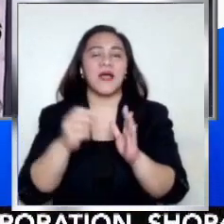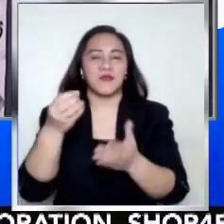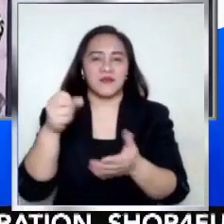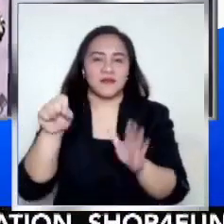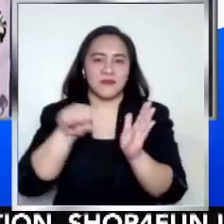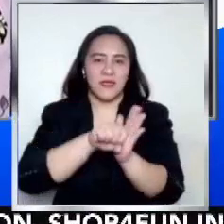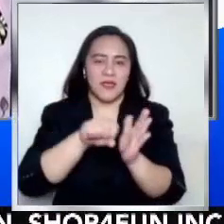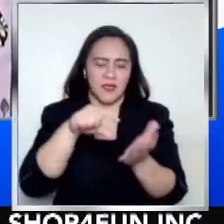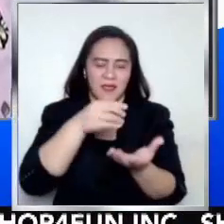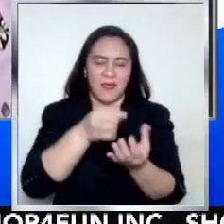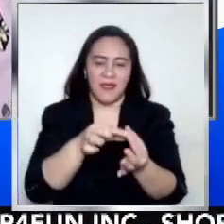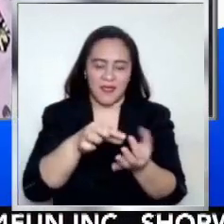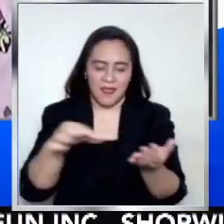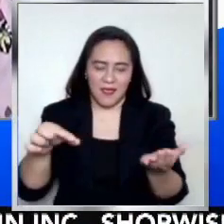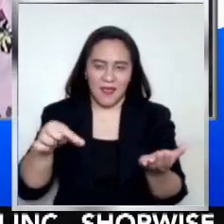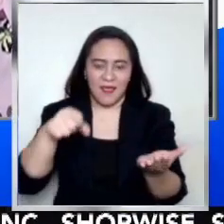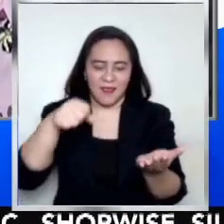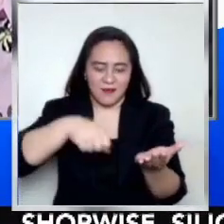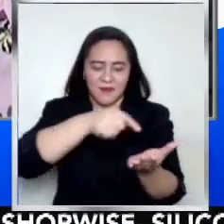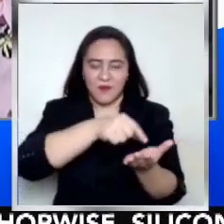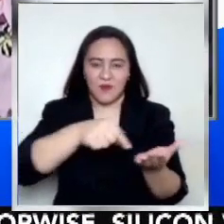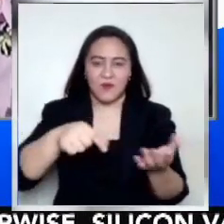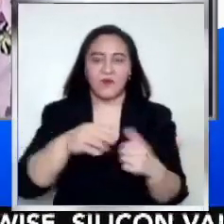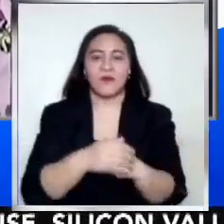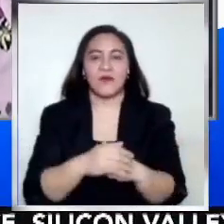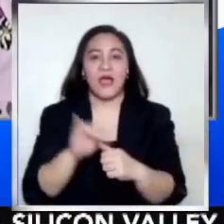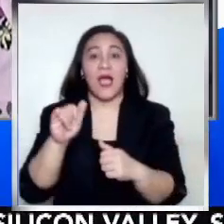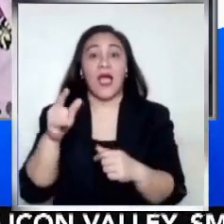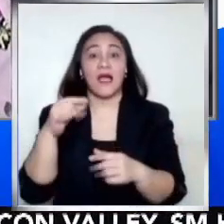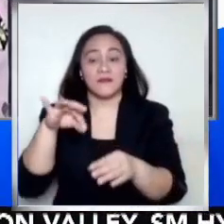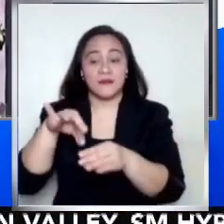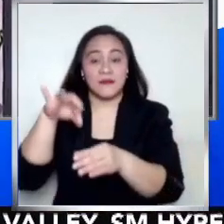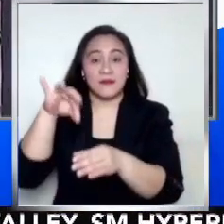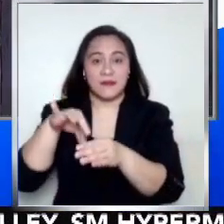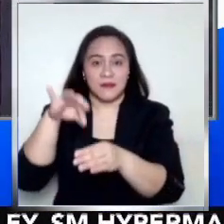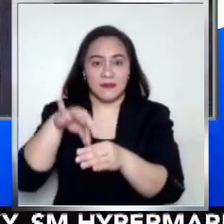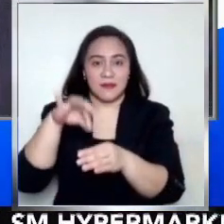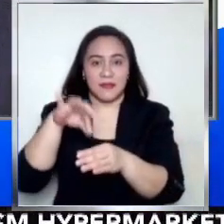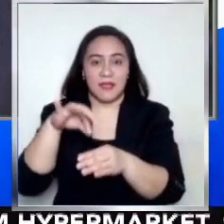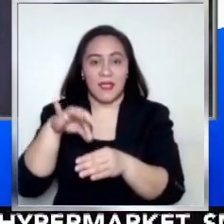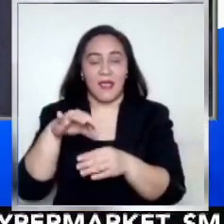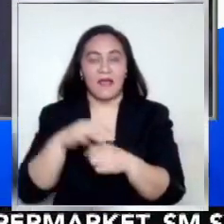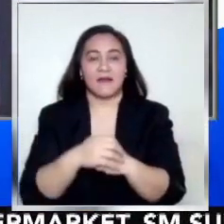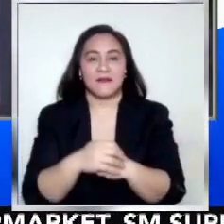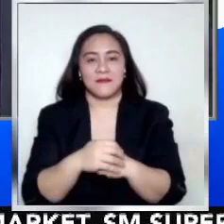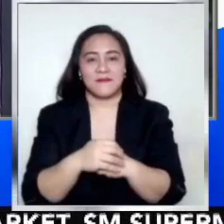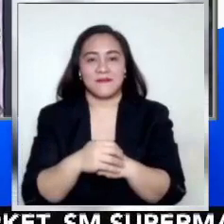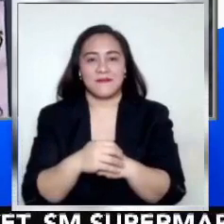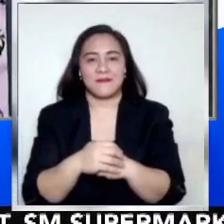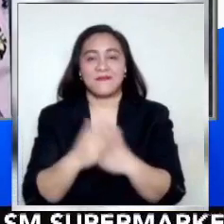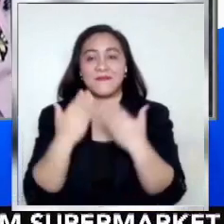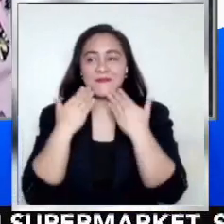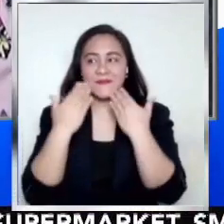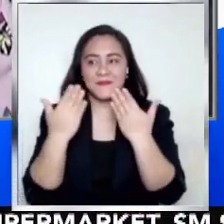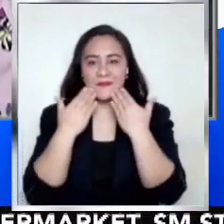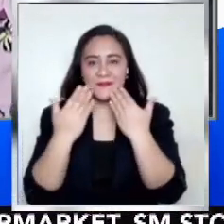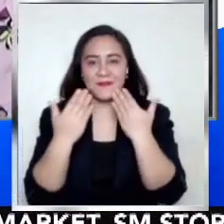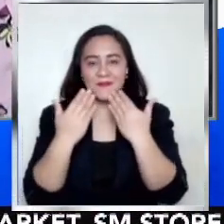puto bumbong ng Mel. At saka-tsaa, di ba? Maraming salamat sa iyo, ha? Maris Umali.